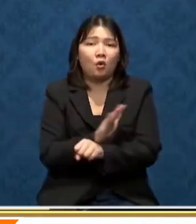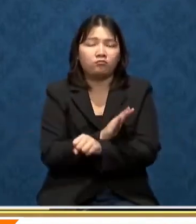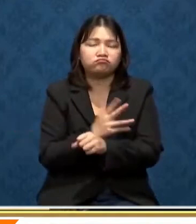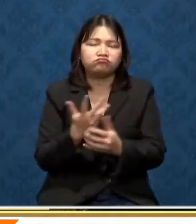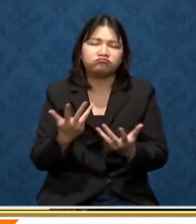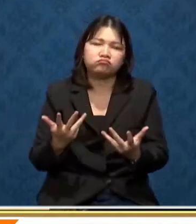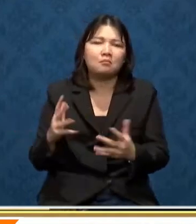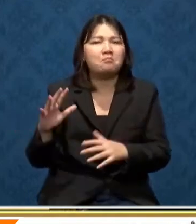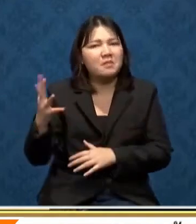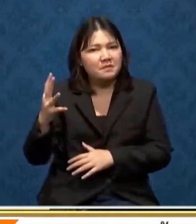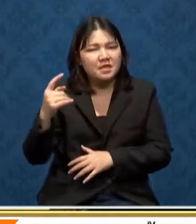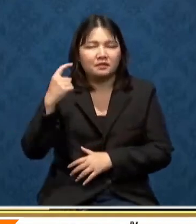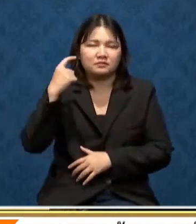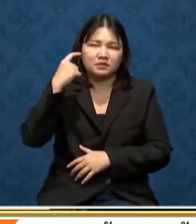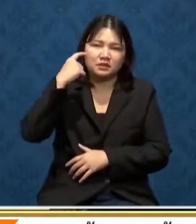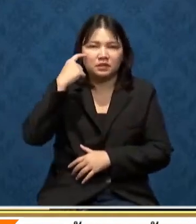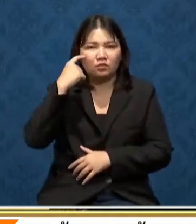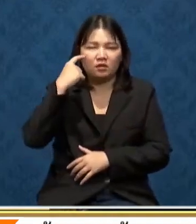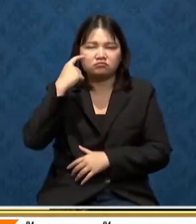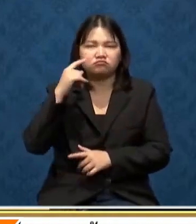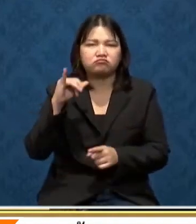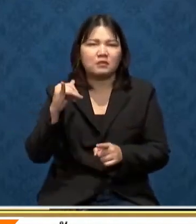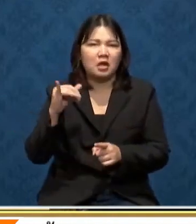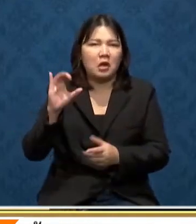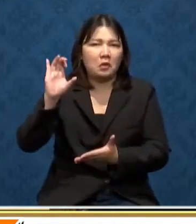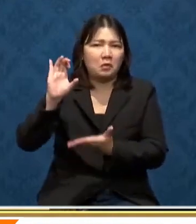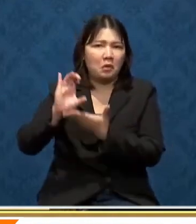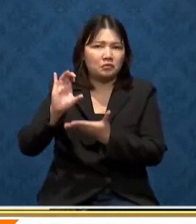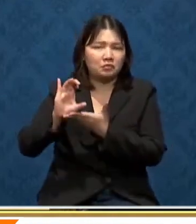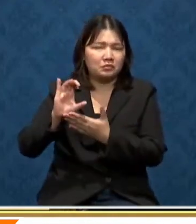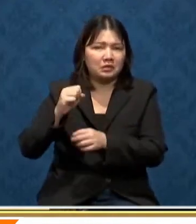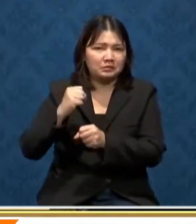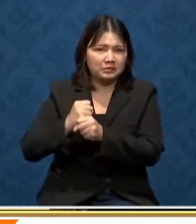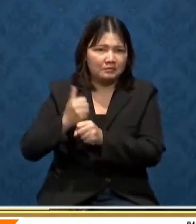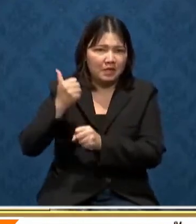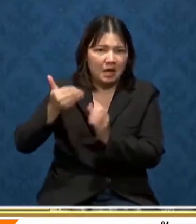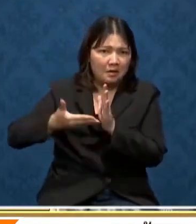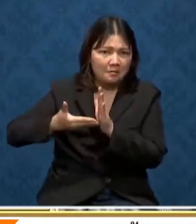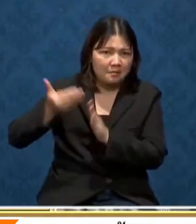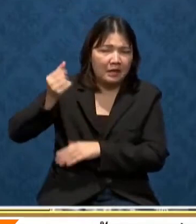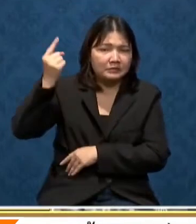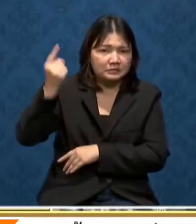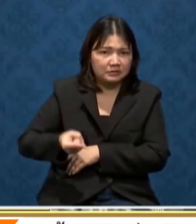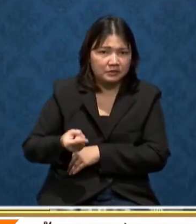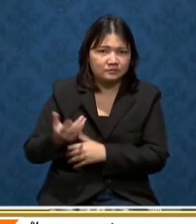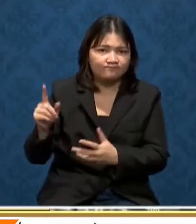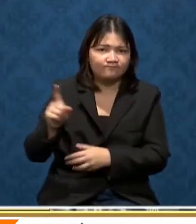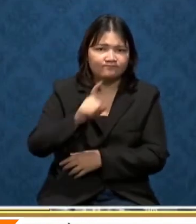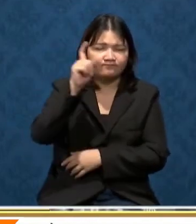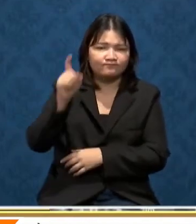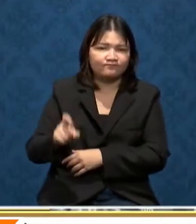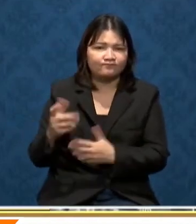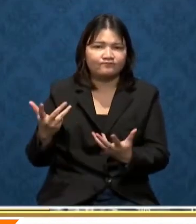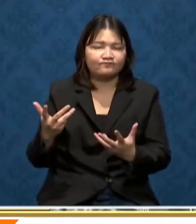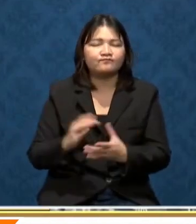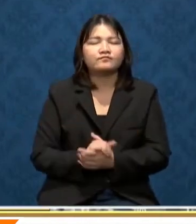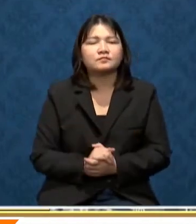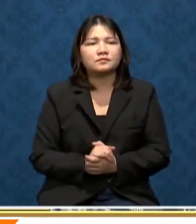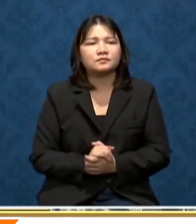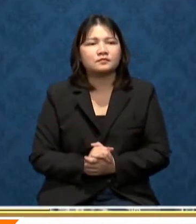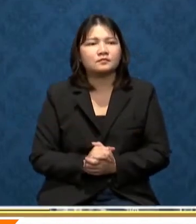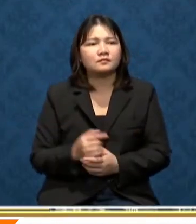ความสำเร็จของกองทุนก็จะไม่ครอบคลุมพี่น้องแรงงานเพื่อสมาชิกทุกท่านครับ